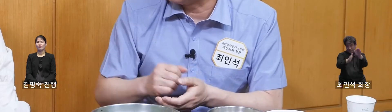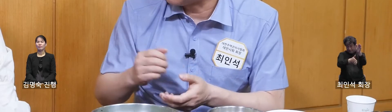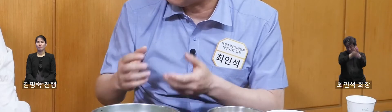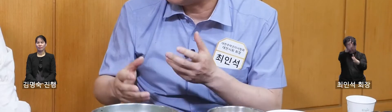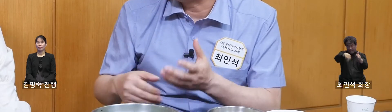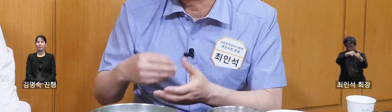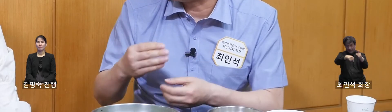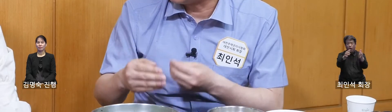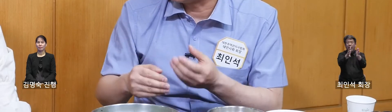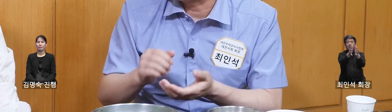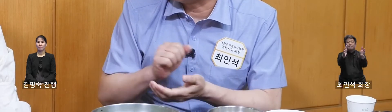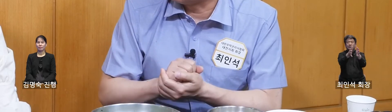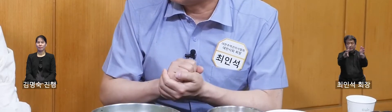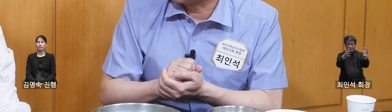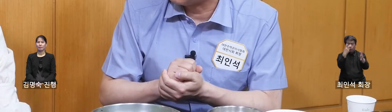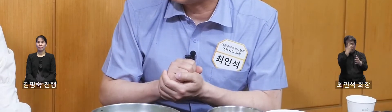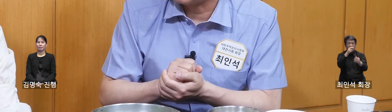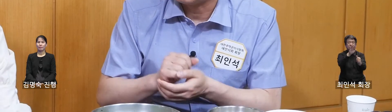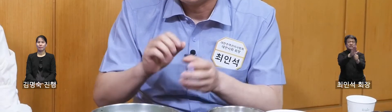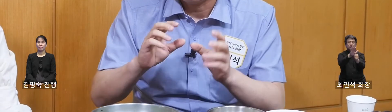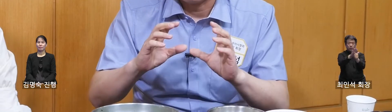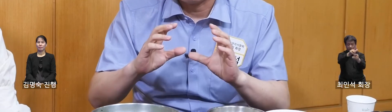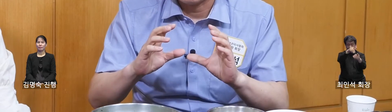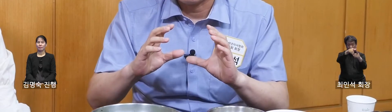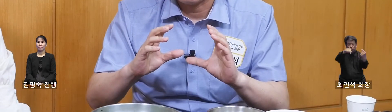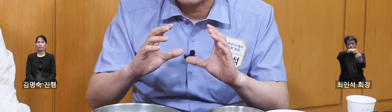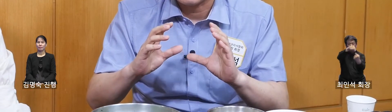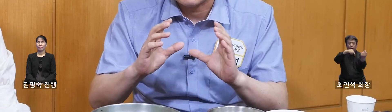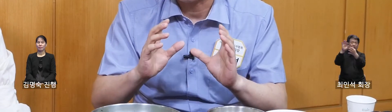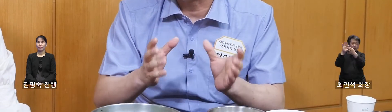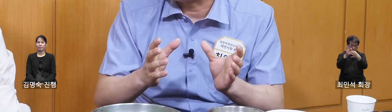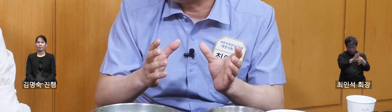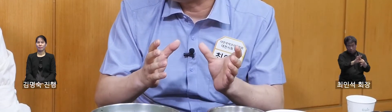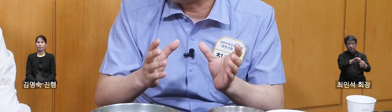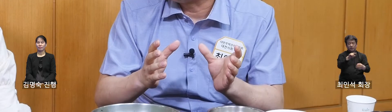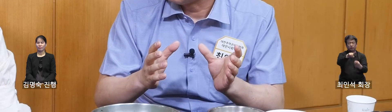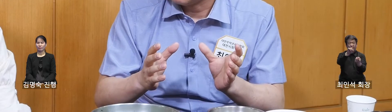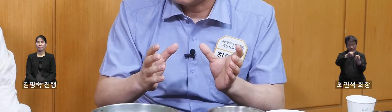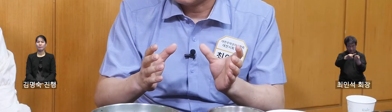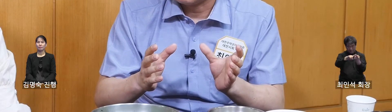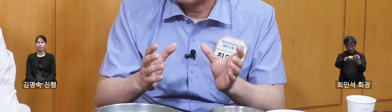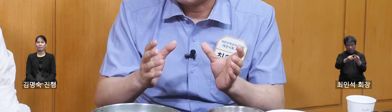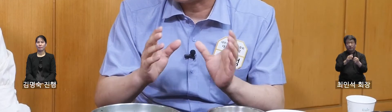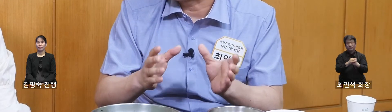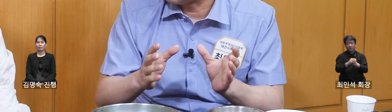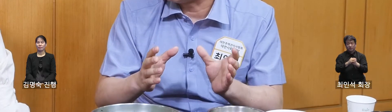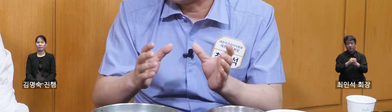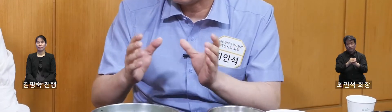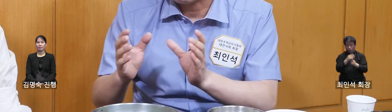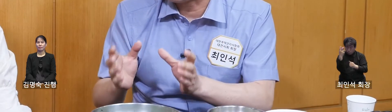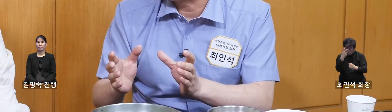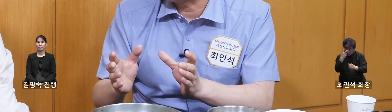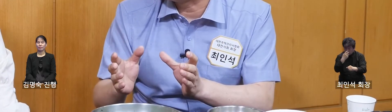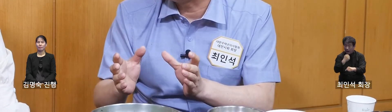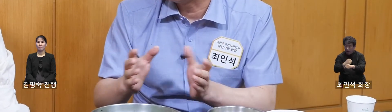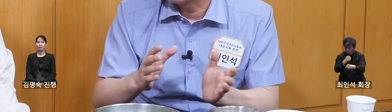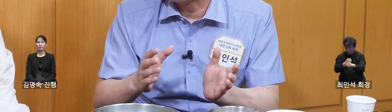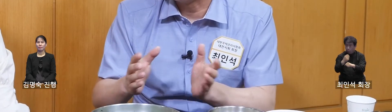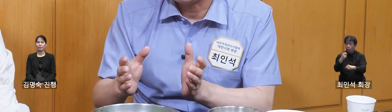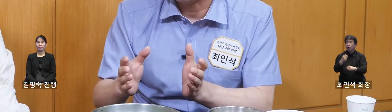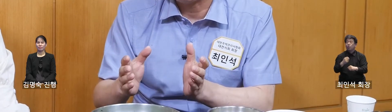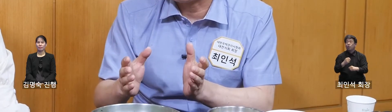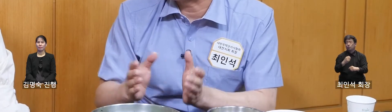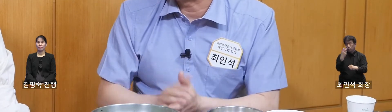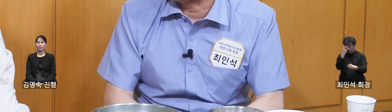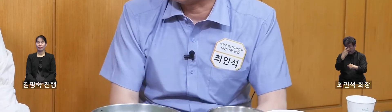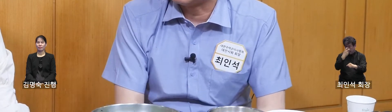이제 공동주택관리지원센터 같은 것도 운영을 하면서 좀 이런 거에 대한 사실관계도 좀 조사도 하고 또 관리도 하는